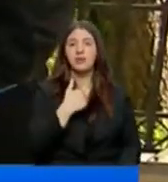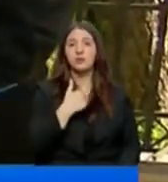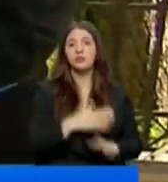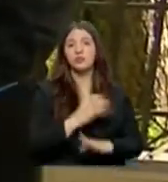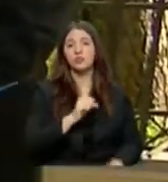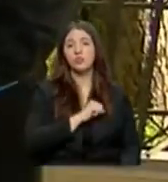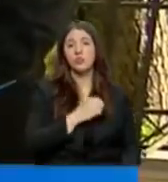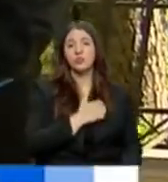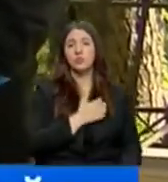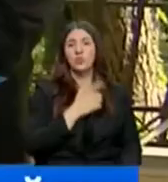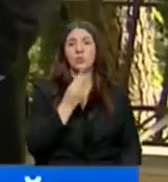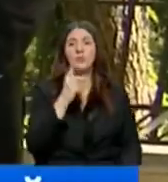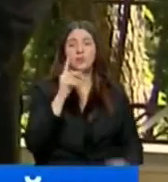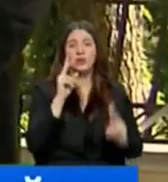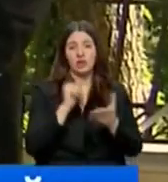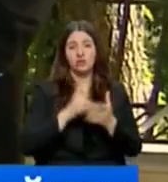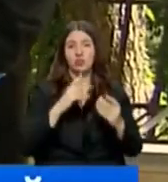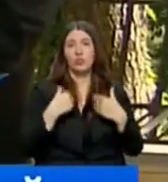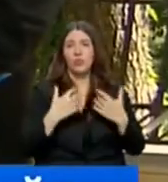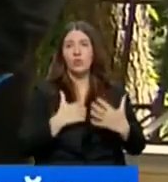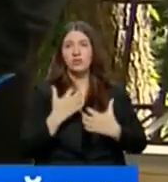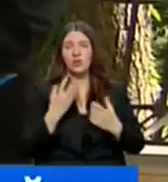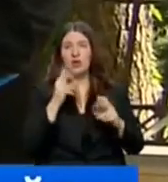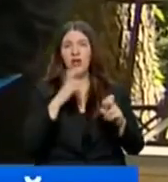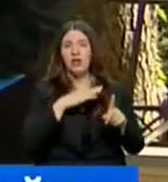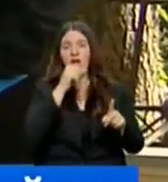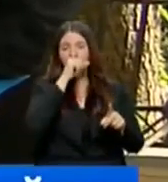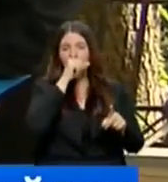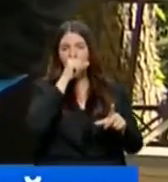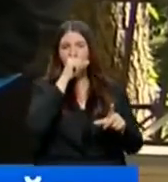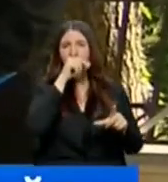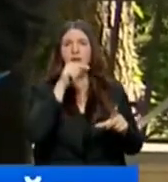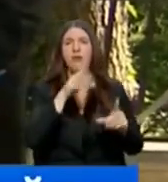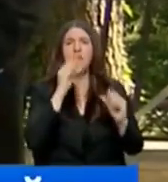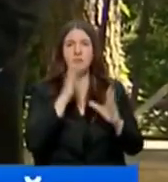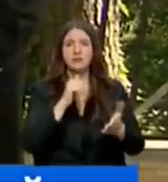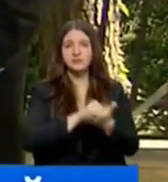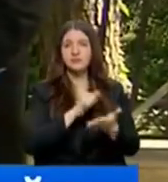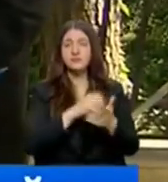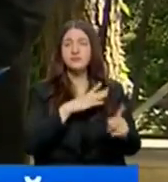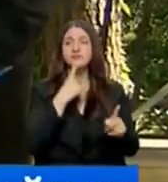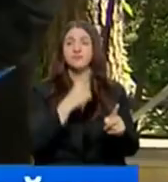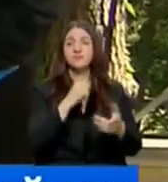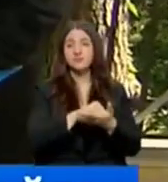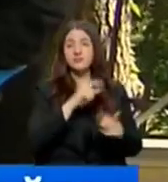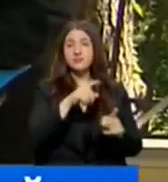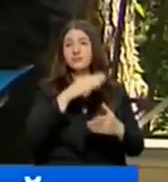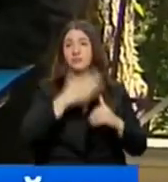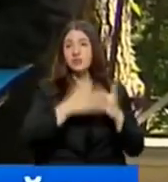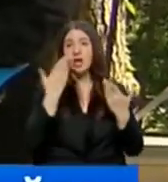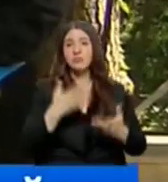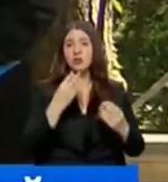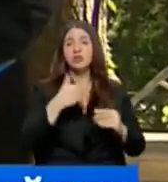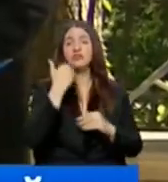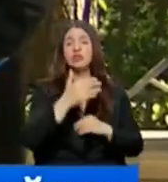doğrusu kaygılandığım bir meslek gazeteci olarak kaygılandığım bir husus var. Bakın bugün çok sayıda gazetede var ama Sözcü bu yasak kabul